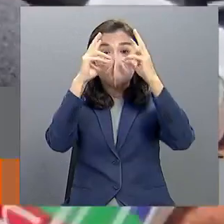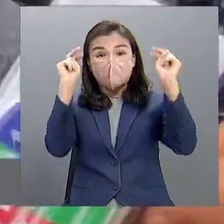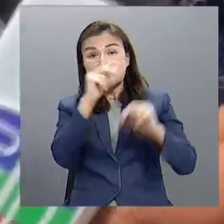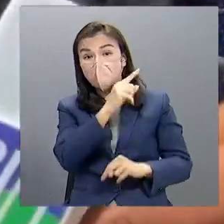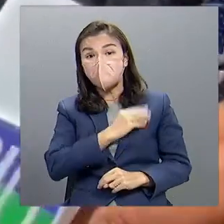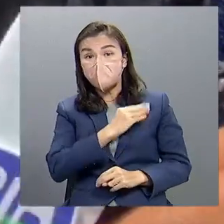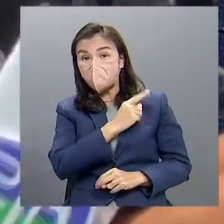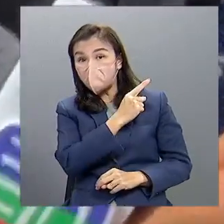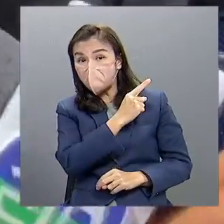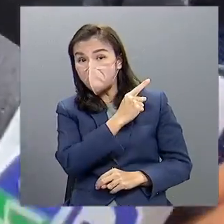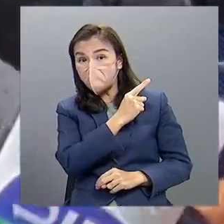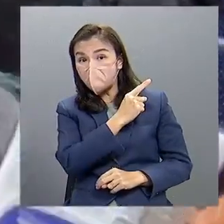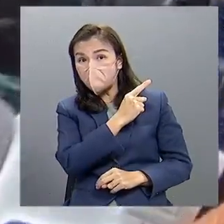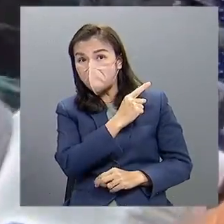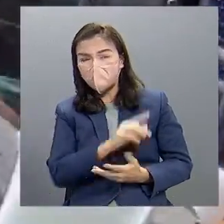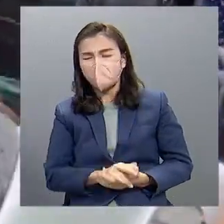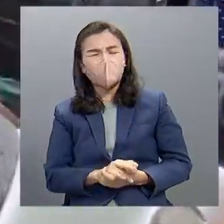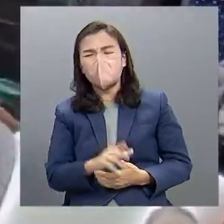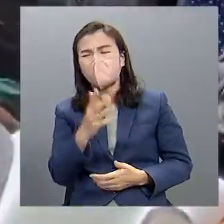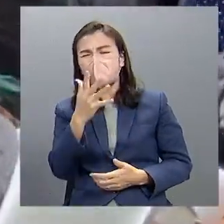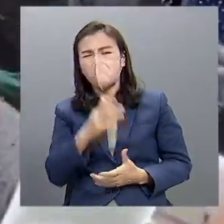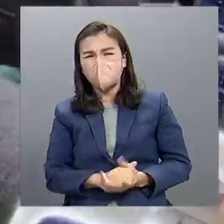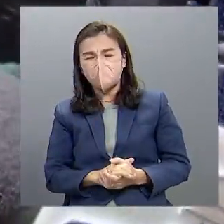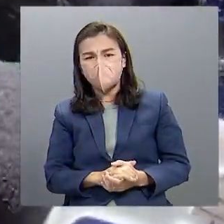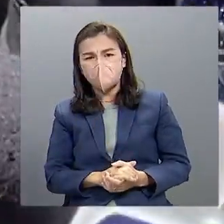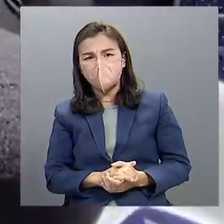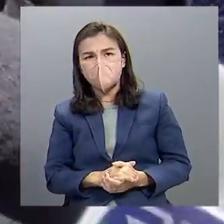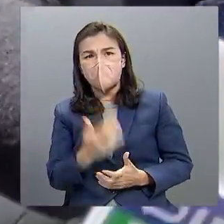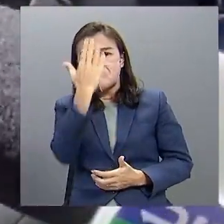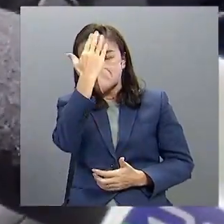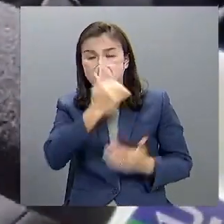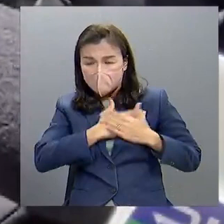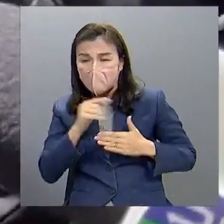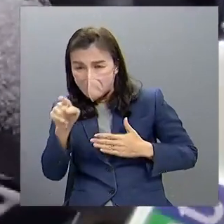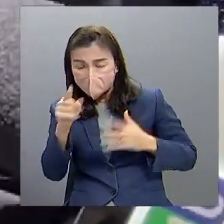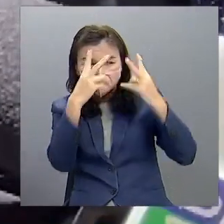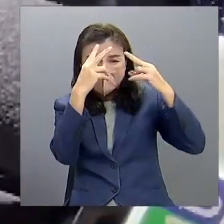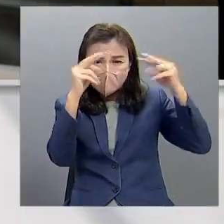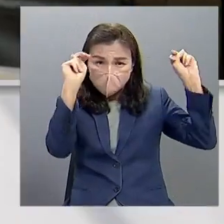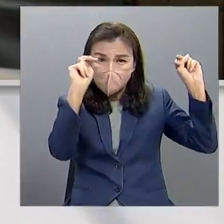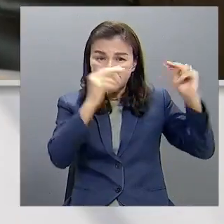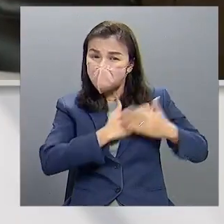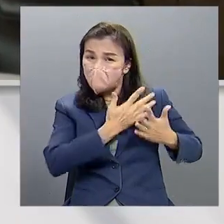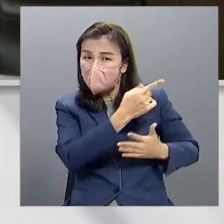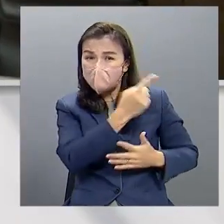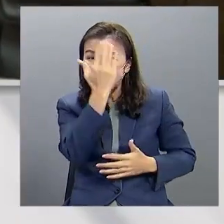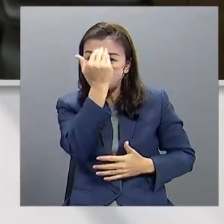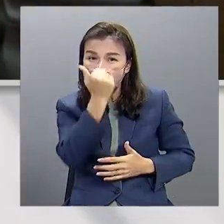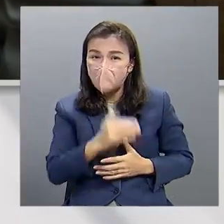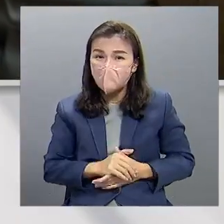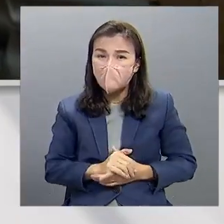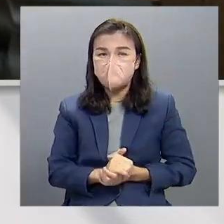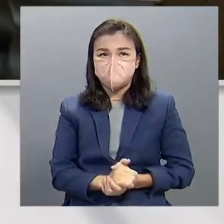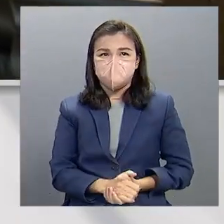าทำไมรักลุงป้อมแต่ไม่รักนายกเลย ผมจะไม่รู้ไง เรียกว่